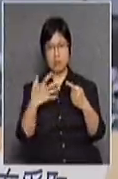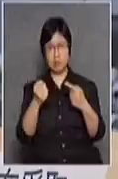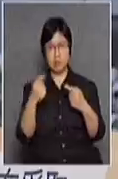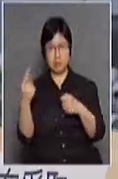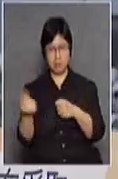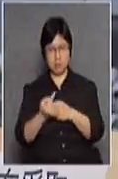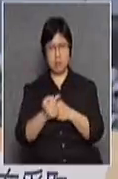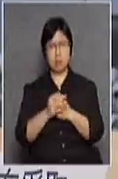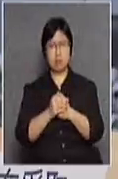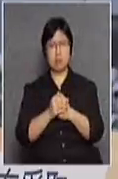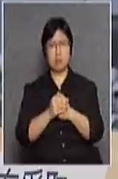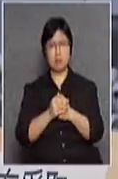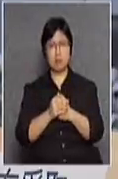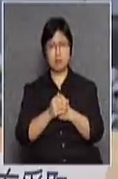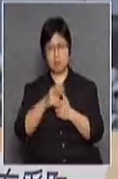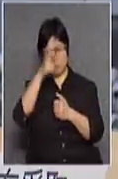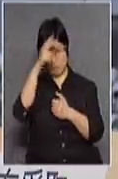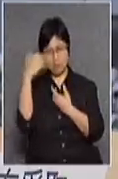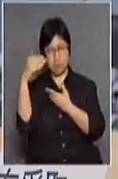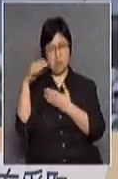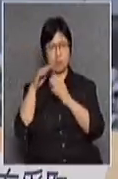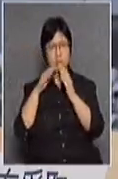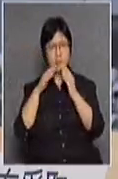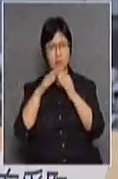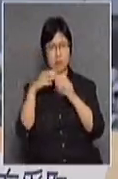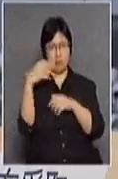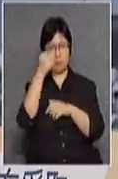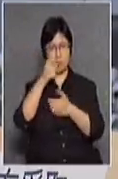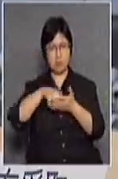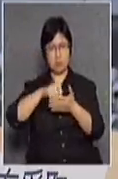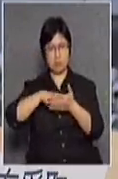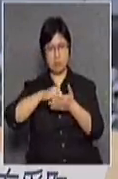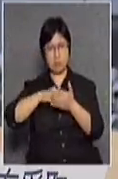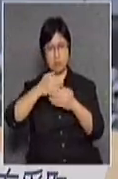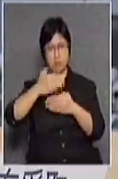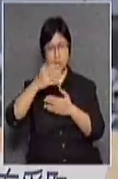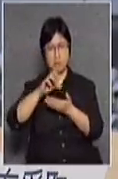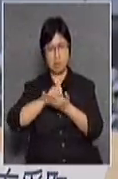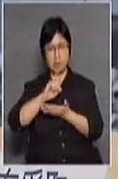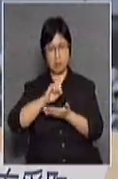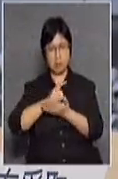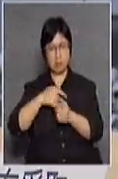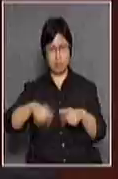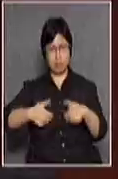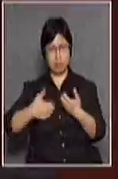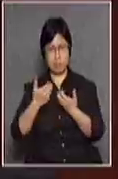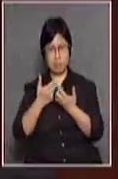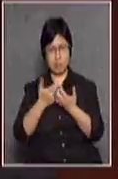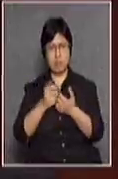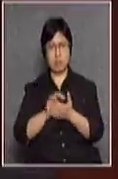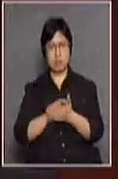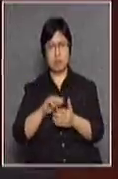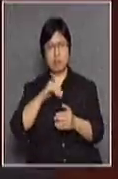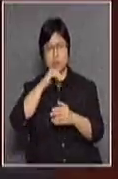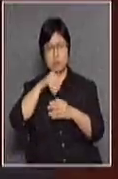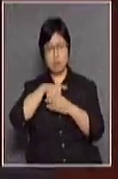1150萬元，相當於運輸及房屋局局長辦公室的全年預算開支。 現在各位提出的待決議題